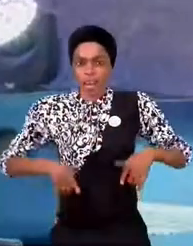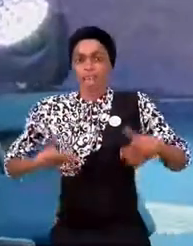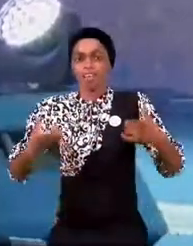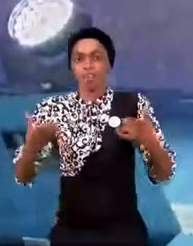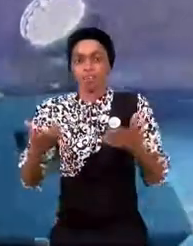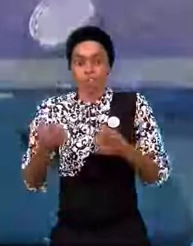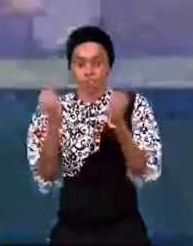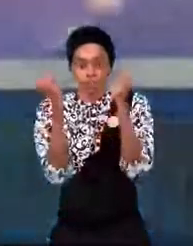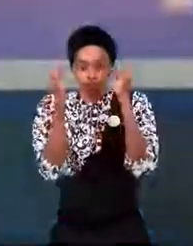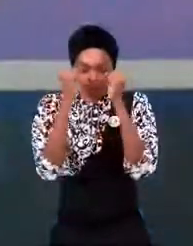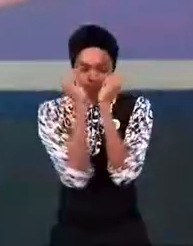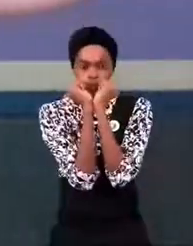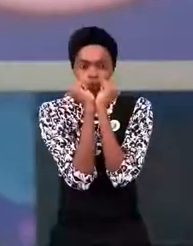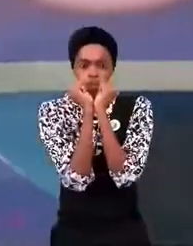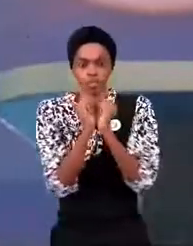Toute ta vie,